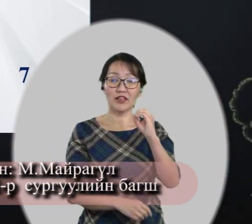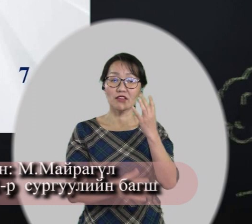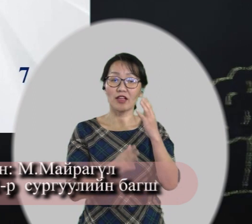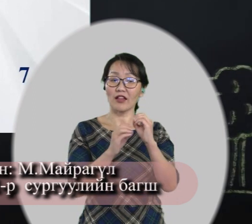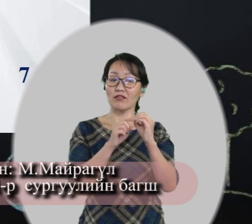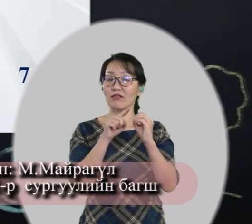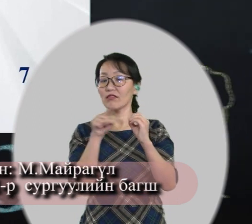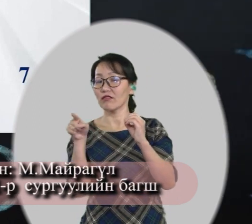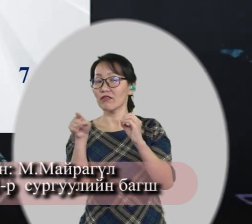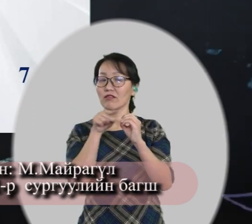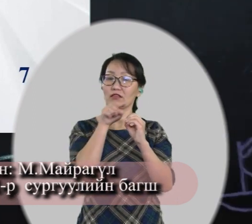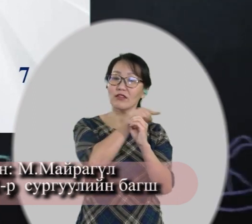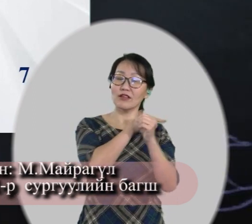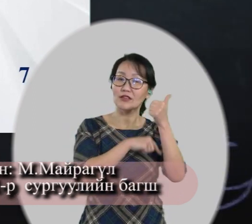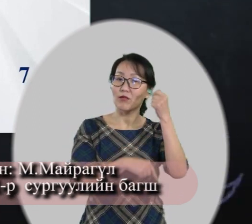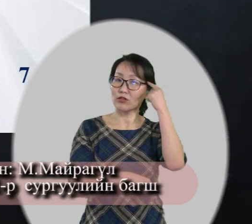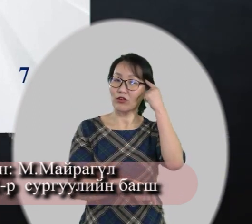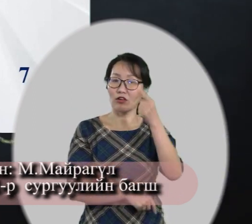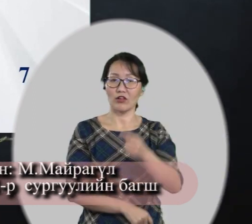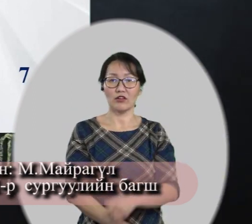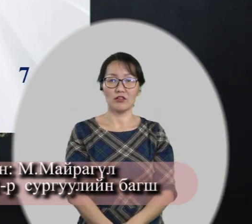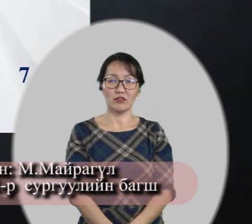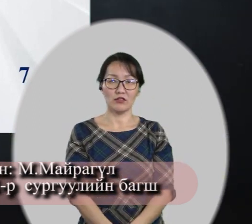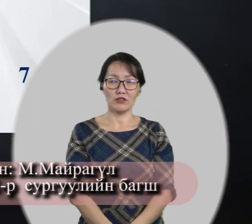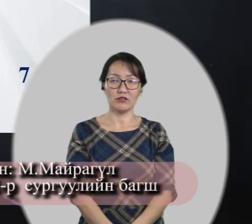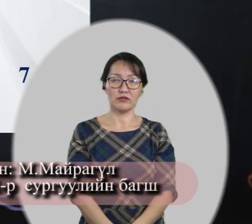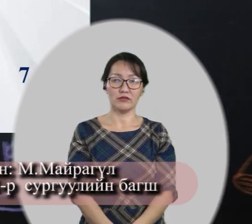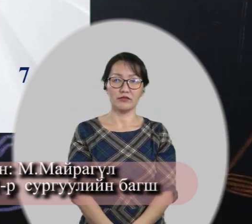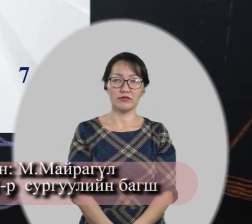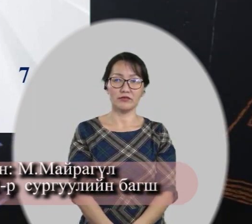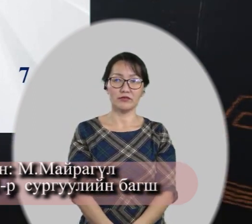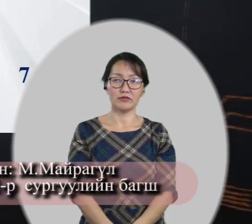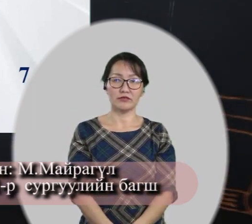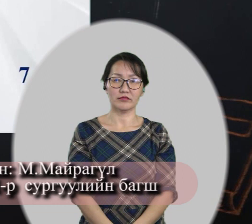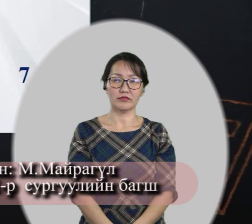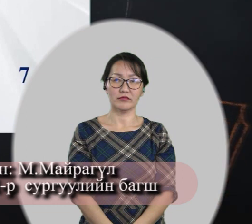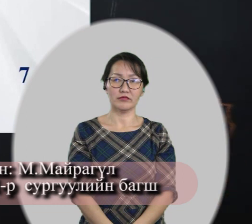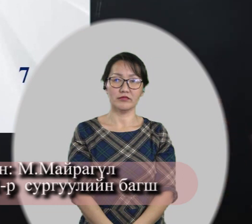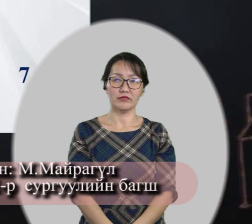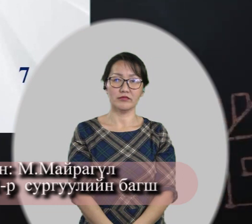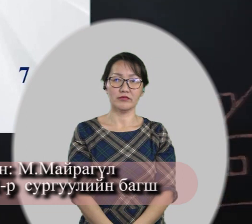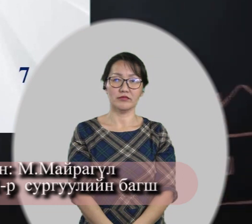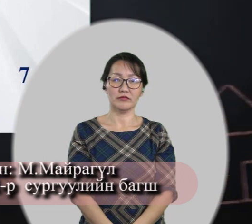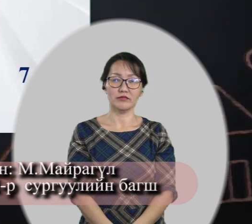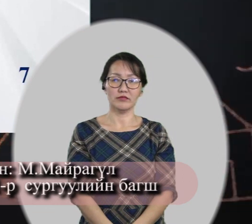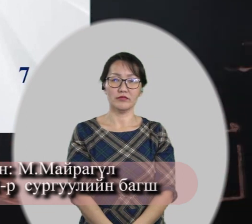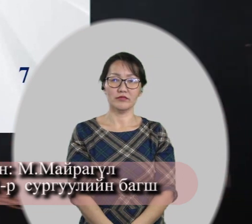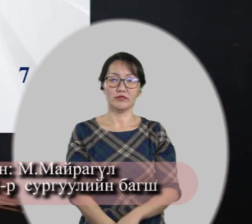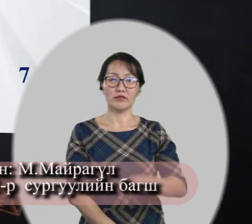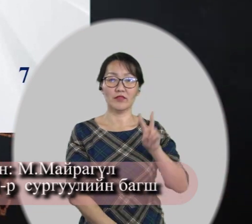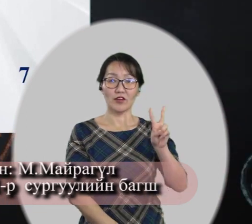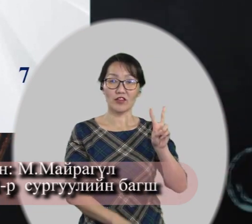Алдымен нешеден бастап, қай бағытқа неше бірлік жылжитынын